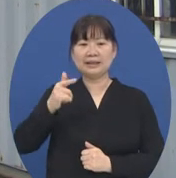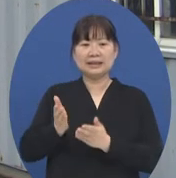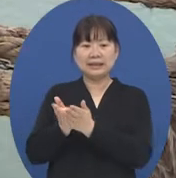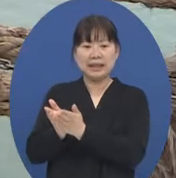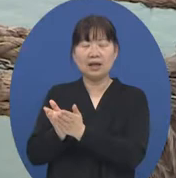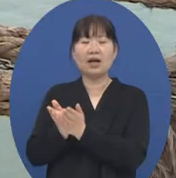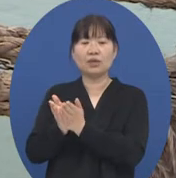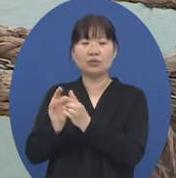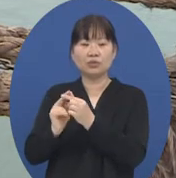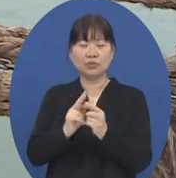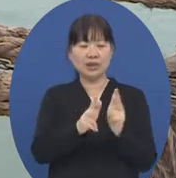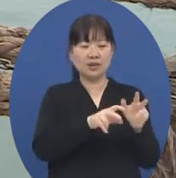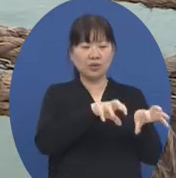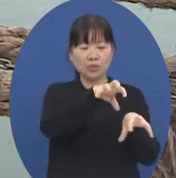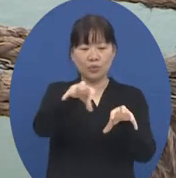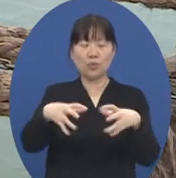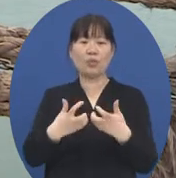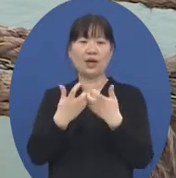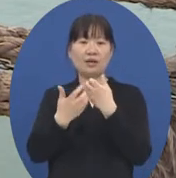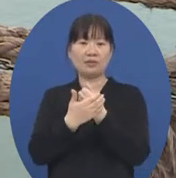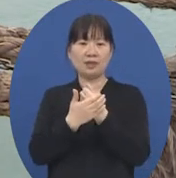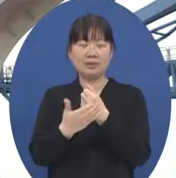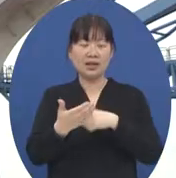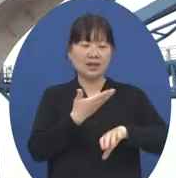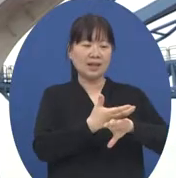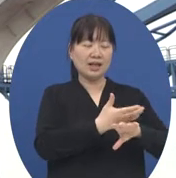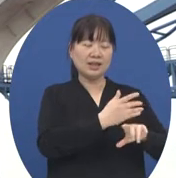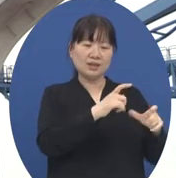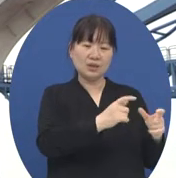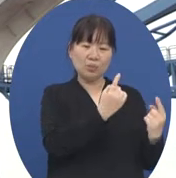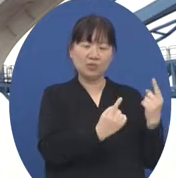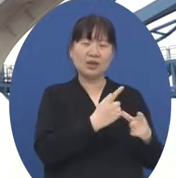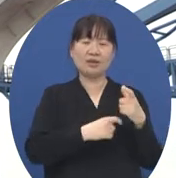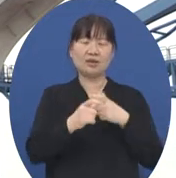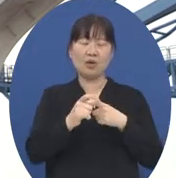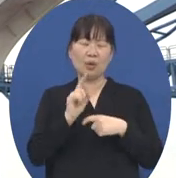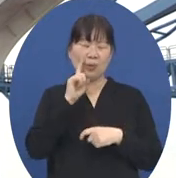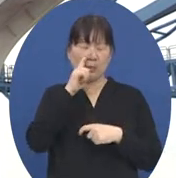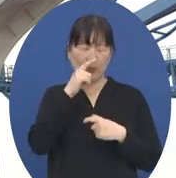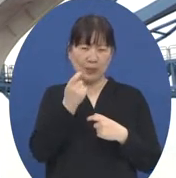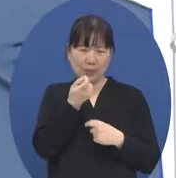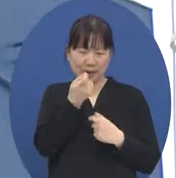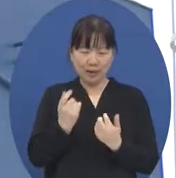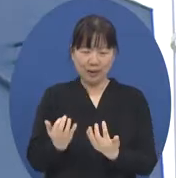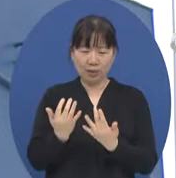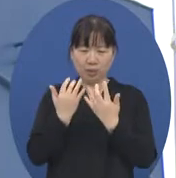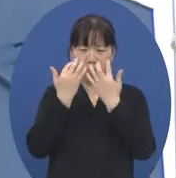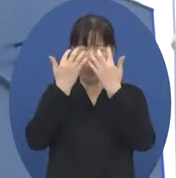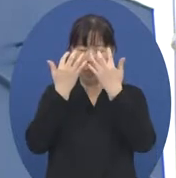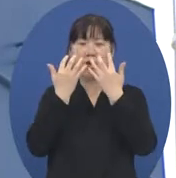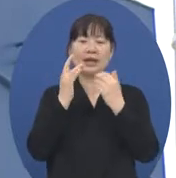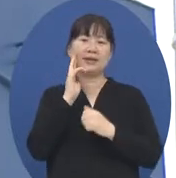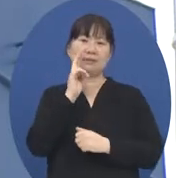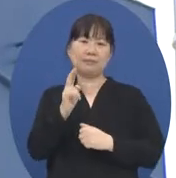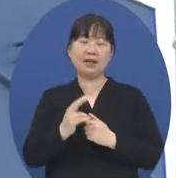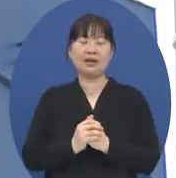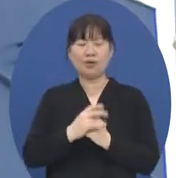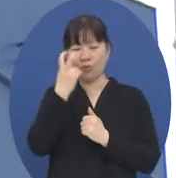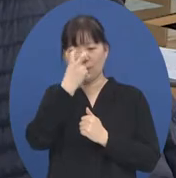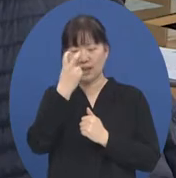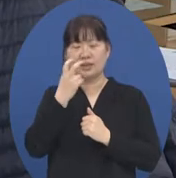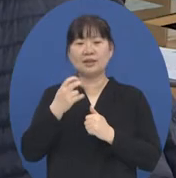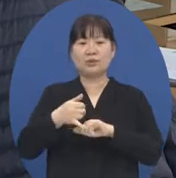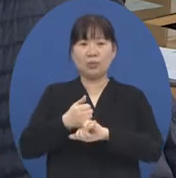항구와 산업단지가 많아 미세먼지 농도가 다른 지역에 비해 높은 지역으로 포괄적인 미세먼지 관리가 필요합니다. 이에